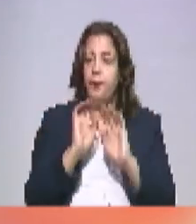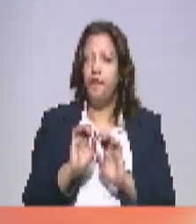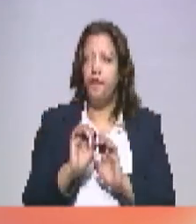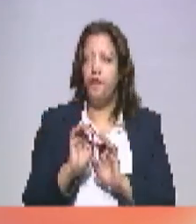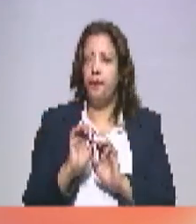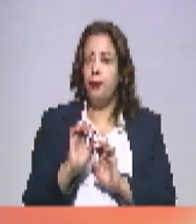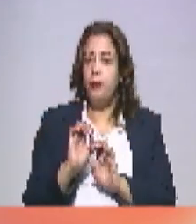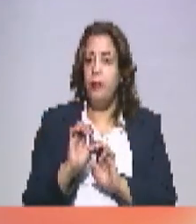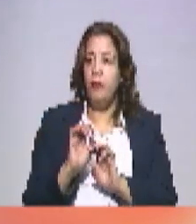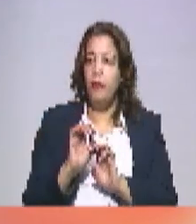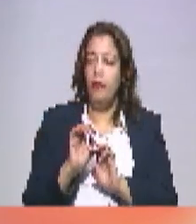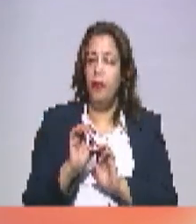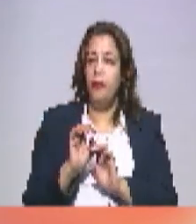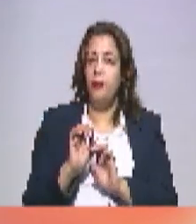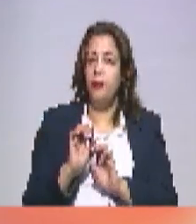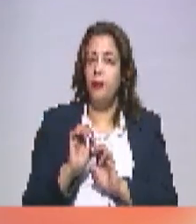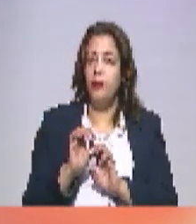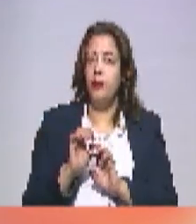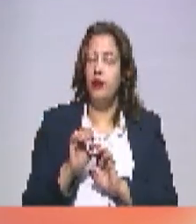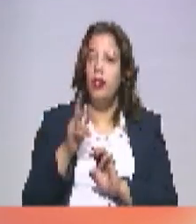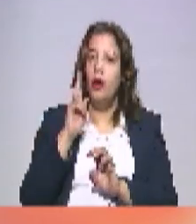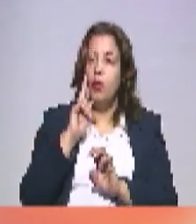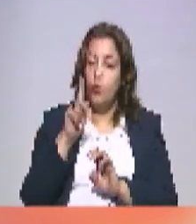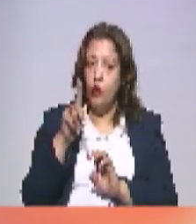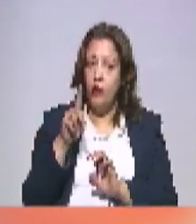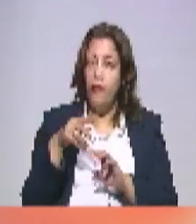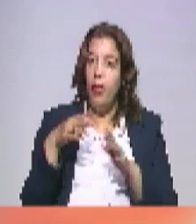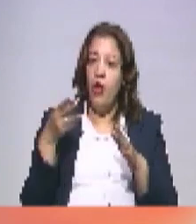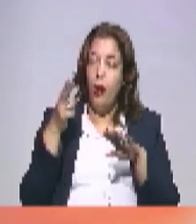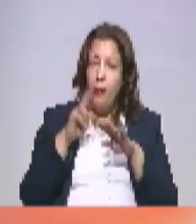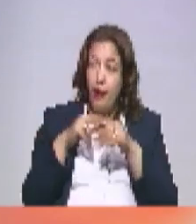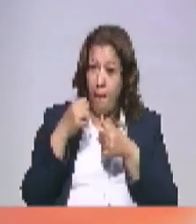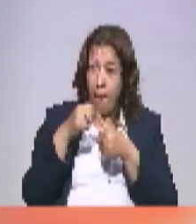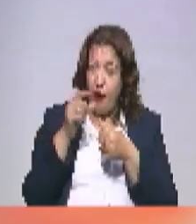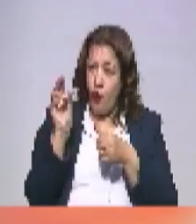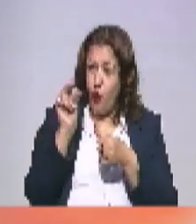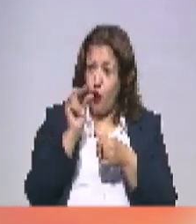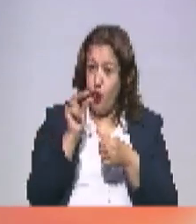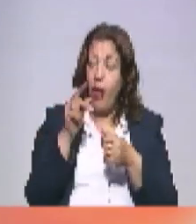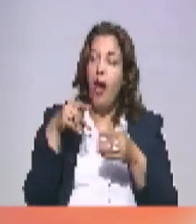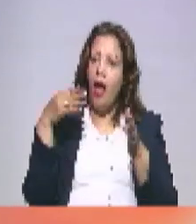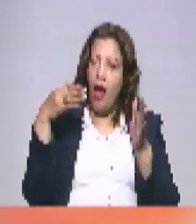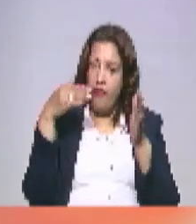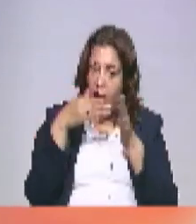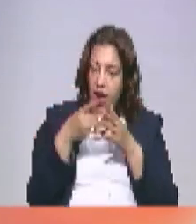حلو قوي يا شيخ. كويس. الصغير ده بقى ايه اللي وقع ده، هناخده نحطه في شوربه الخضار.